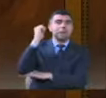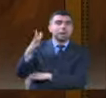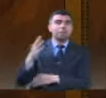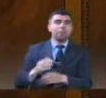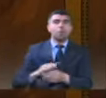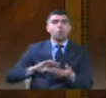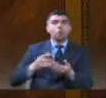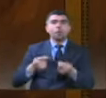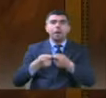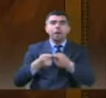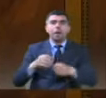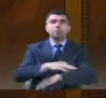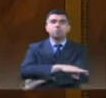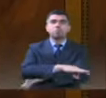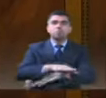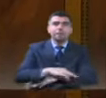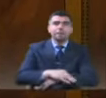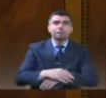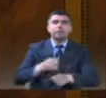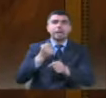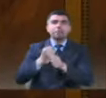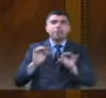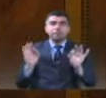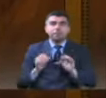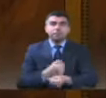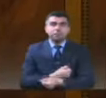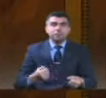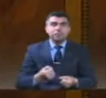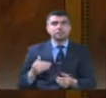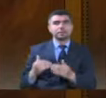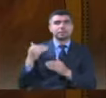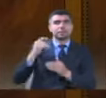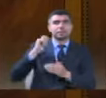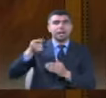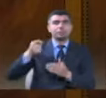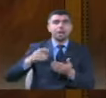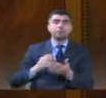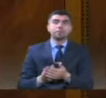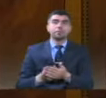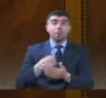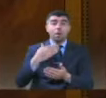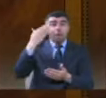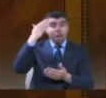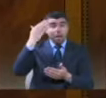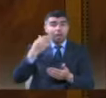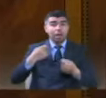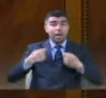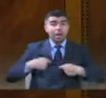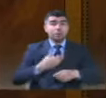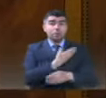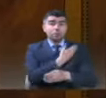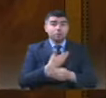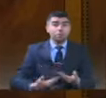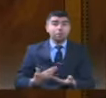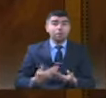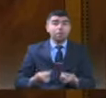المستضعفين والعاطلين والطبقة الشغيلة بطبيعة الحال المستضعفة. وتتعرفوا السيد رئيس الحكومة على أنه الزيادة في الضريبة